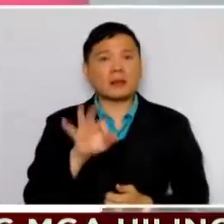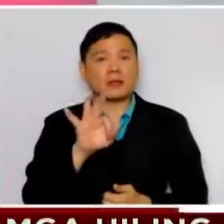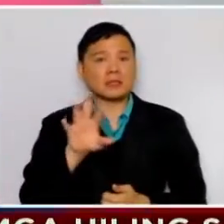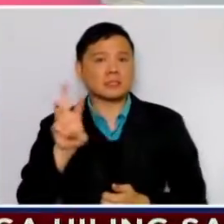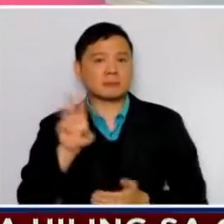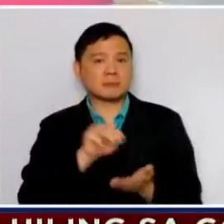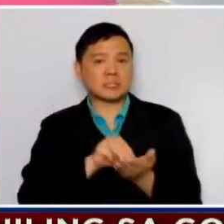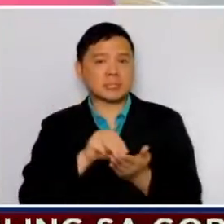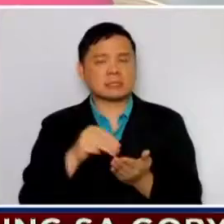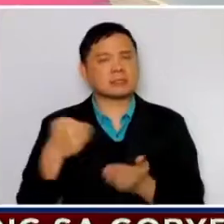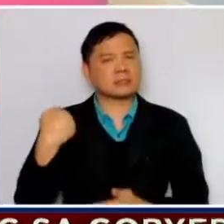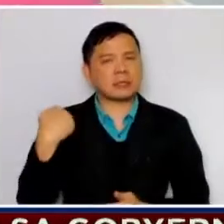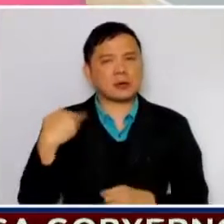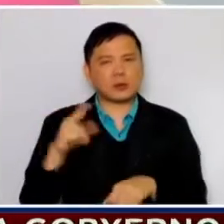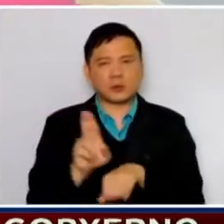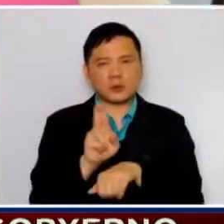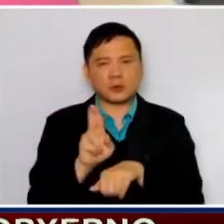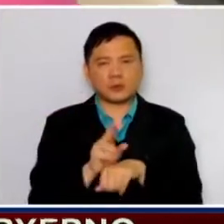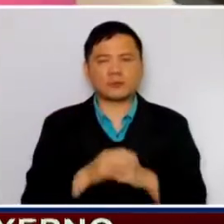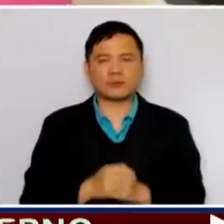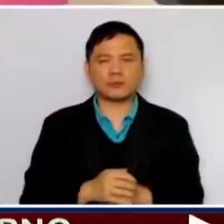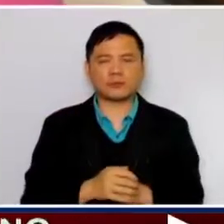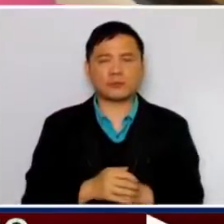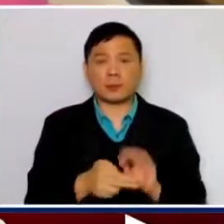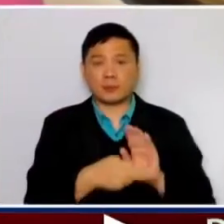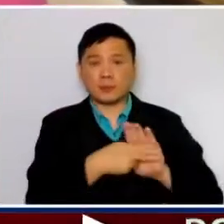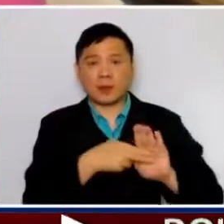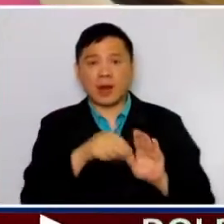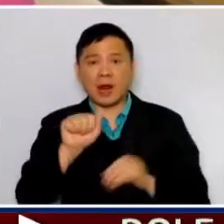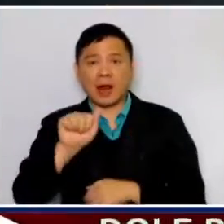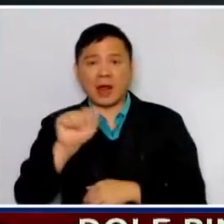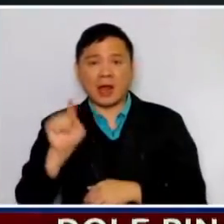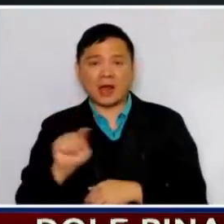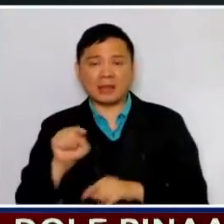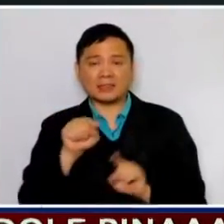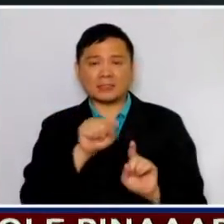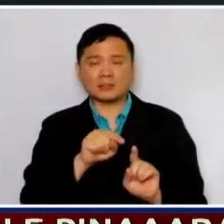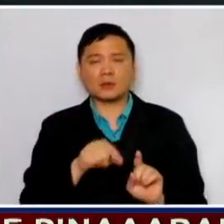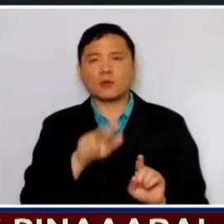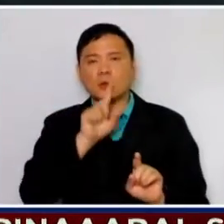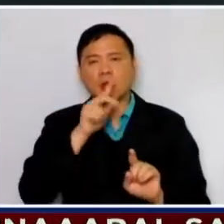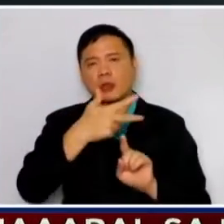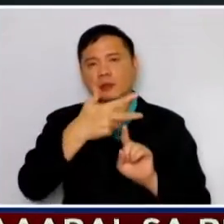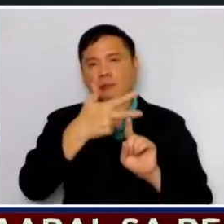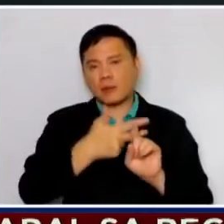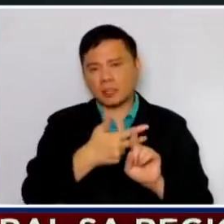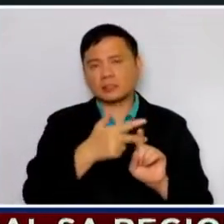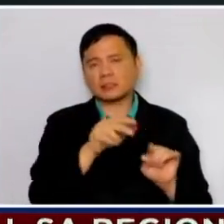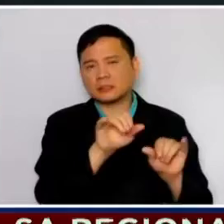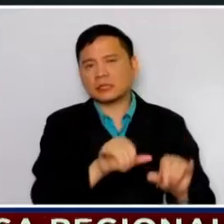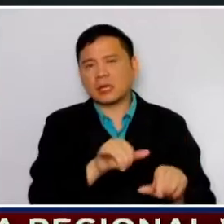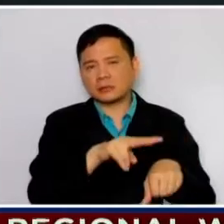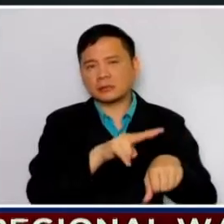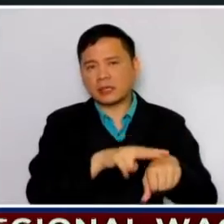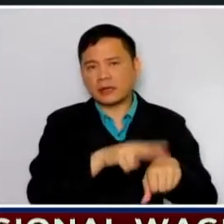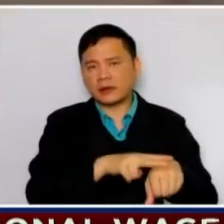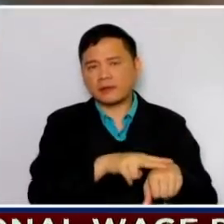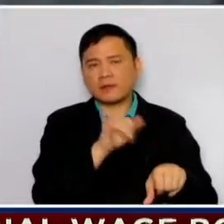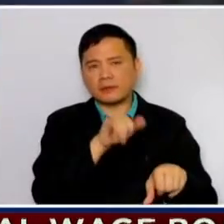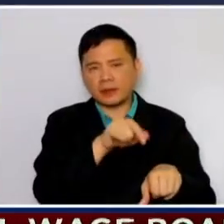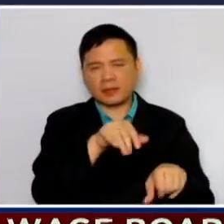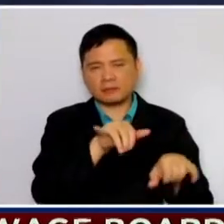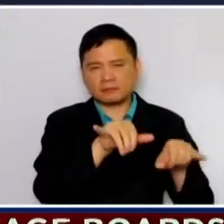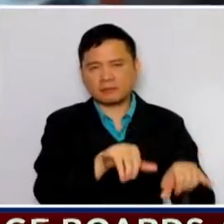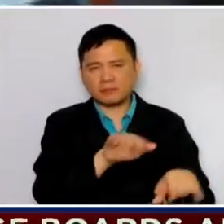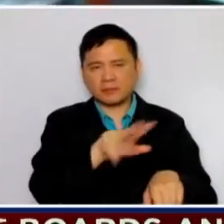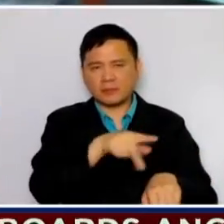nagagamit. Pinalawig na ng AstraZeneca ng 3 buwan ang shelf life ng 12 to 13 million COVID vaccine doses nito sa bansa.